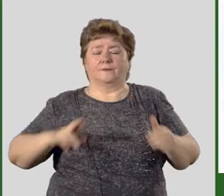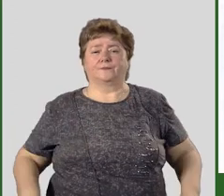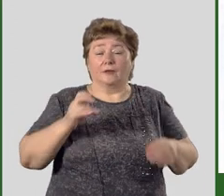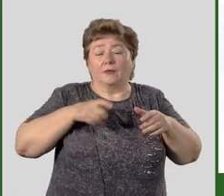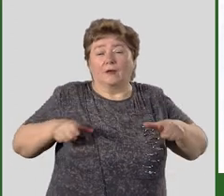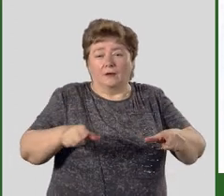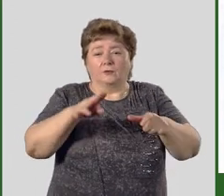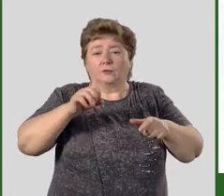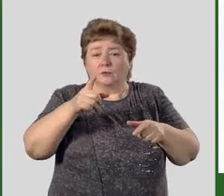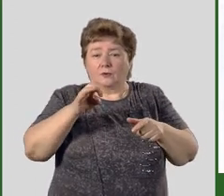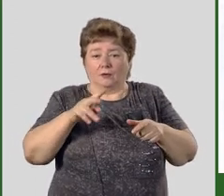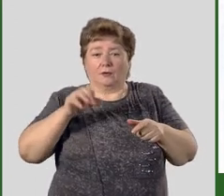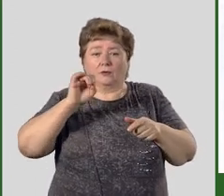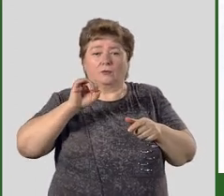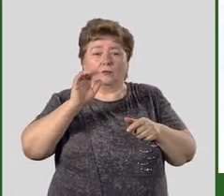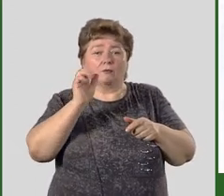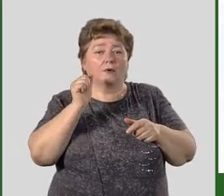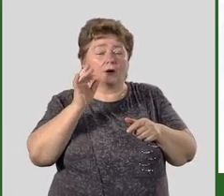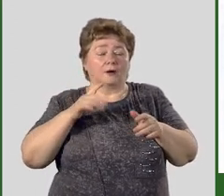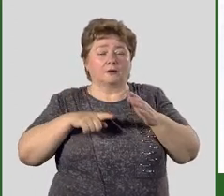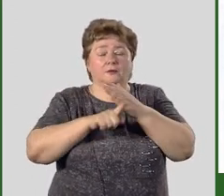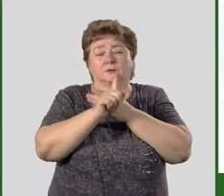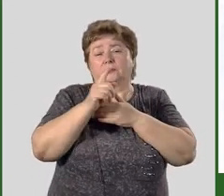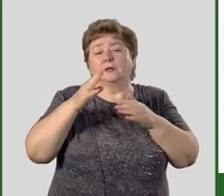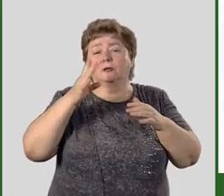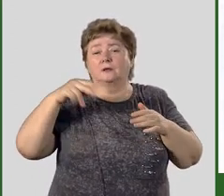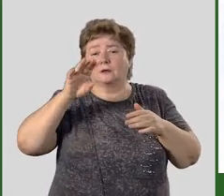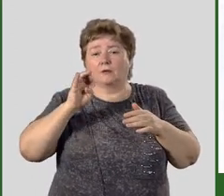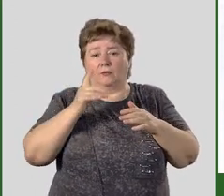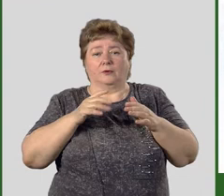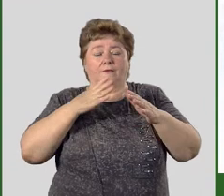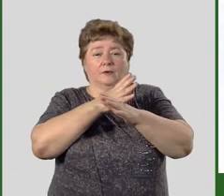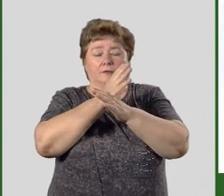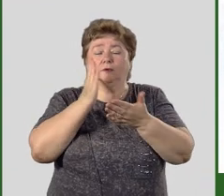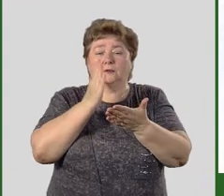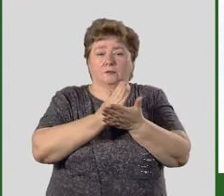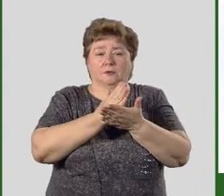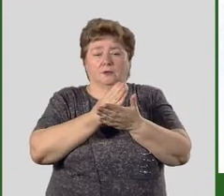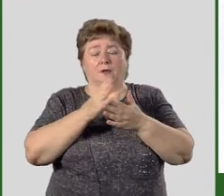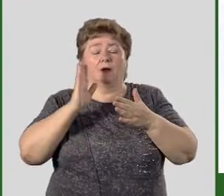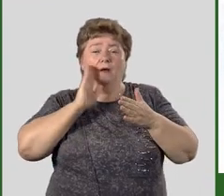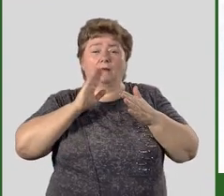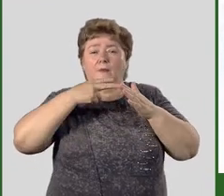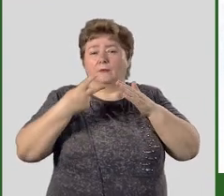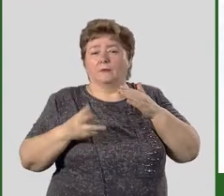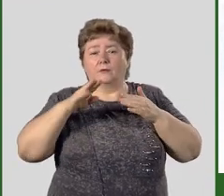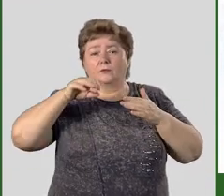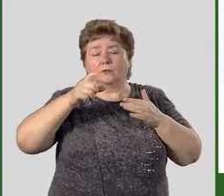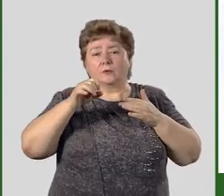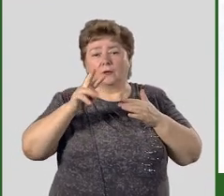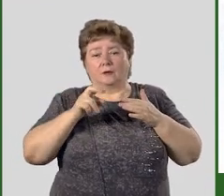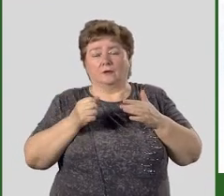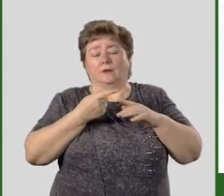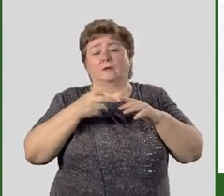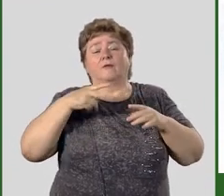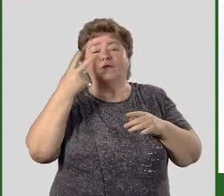На реке Тугела в ЮАР, которая берет начало в Драконовых горах, расположен водопад Тугела.